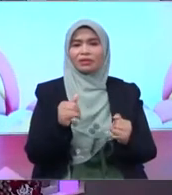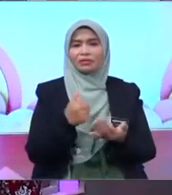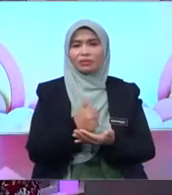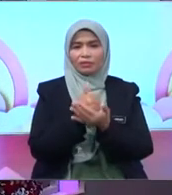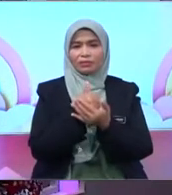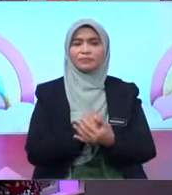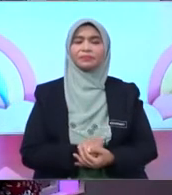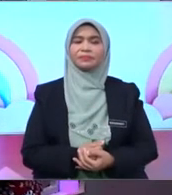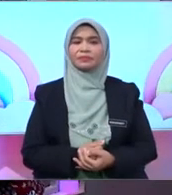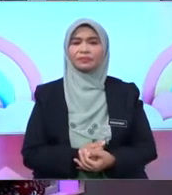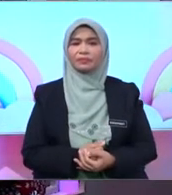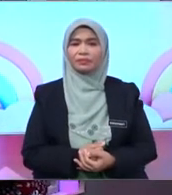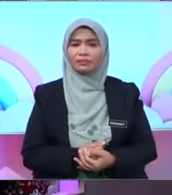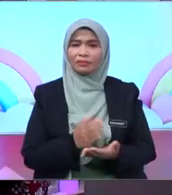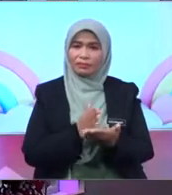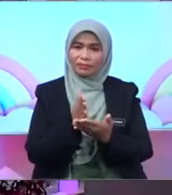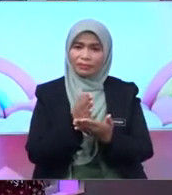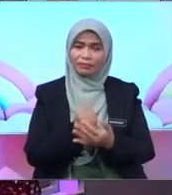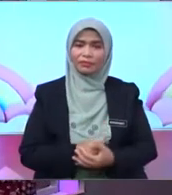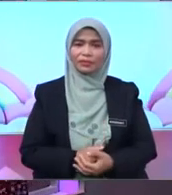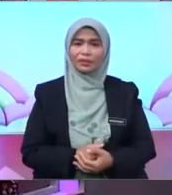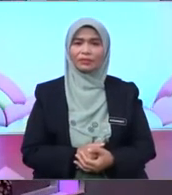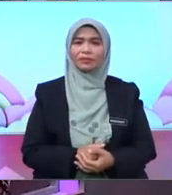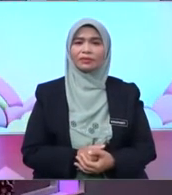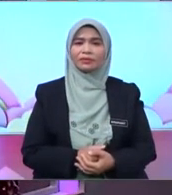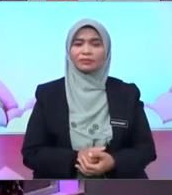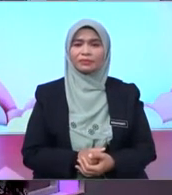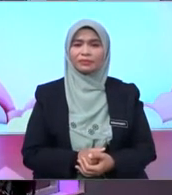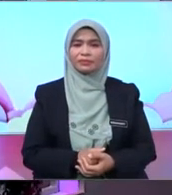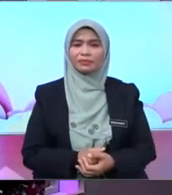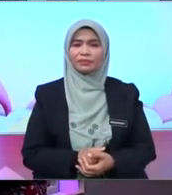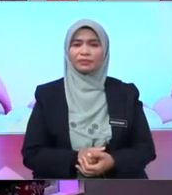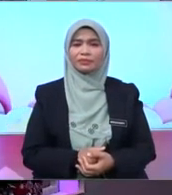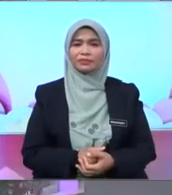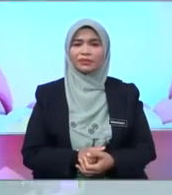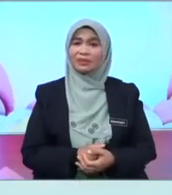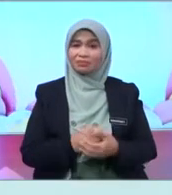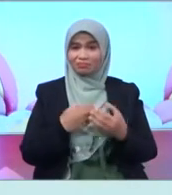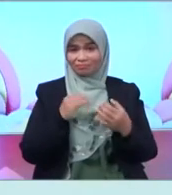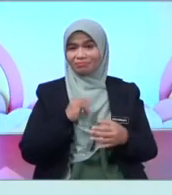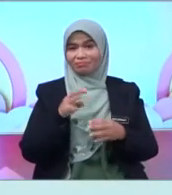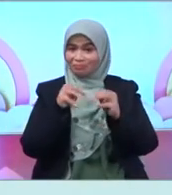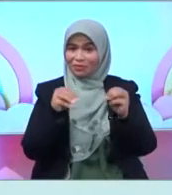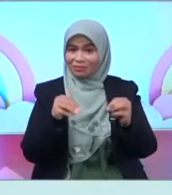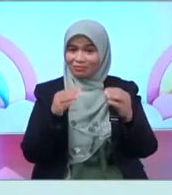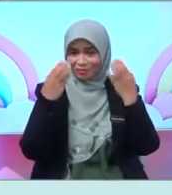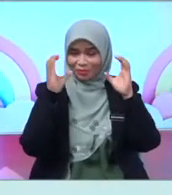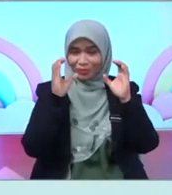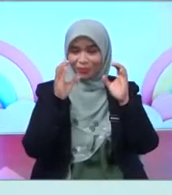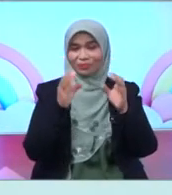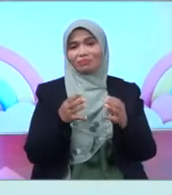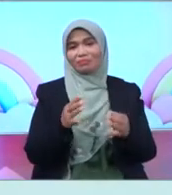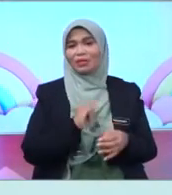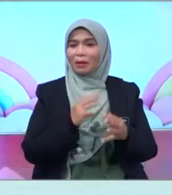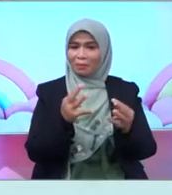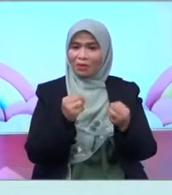seterusnya Oke ini saja dimulai gue aki body cenggu biasanya tolong cek bahwa buku